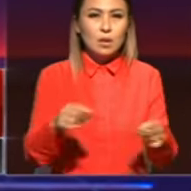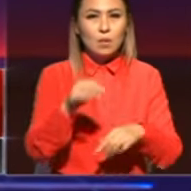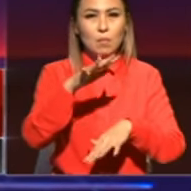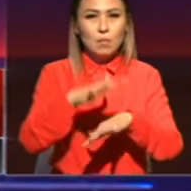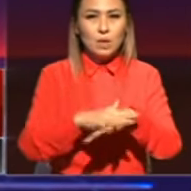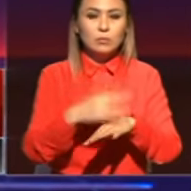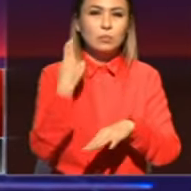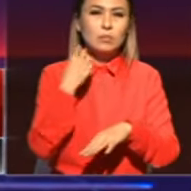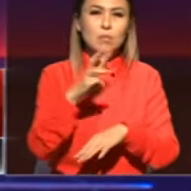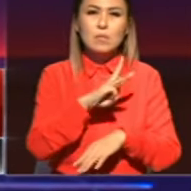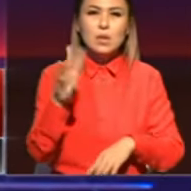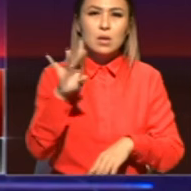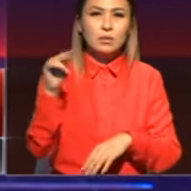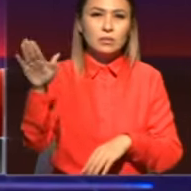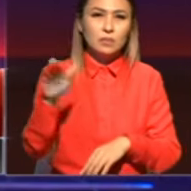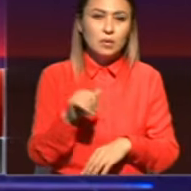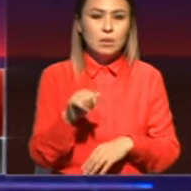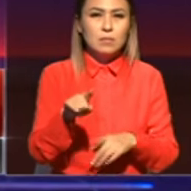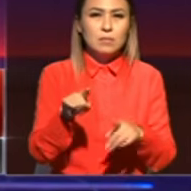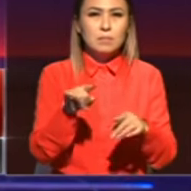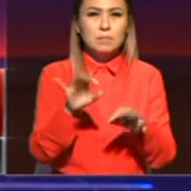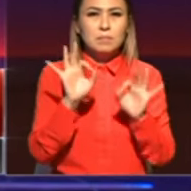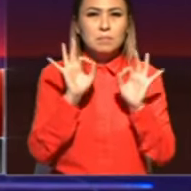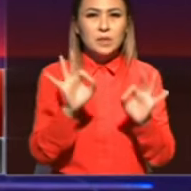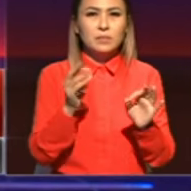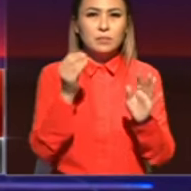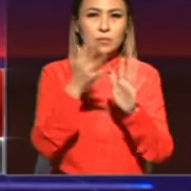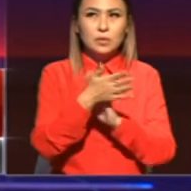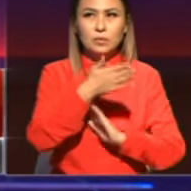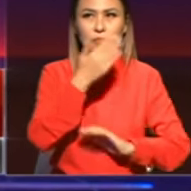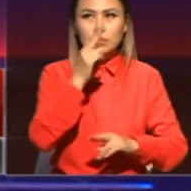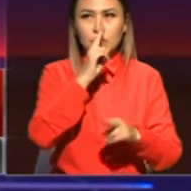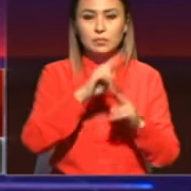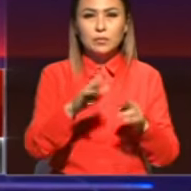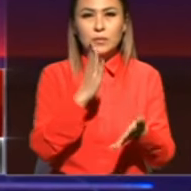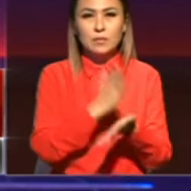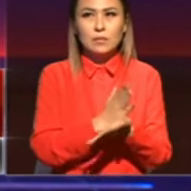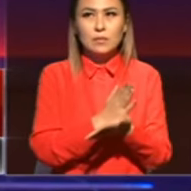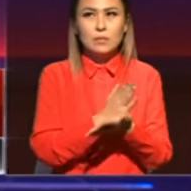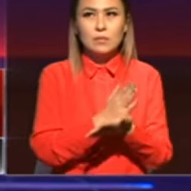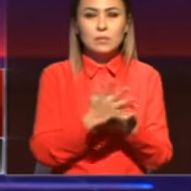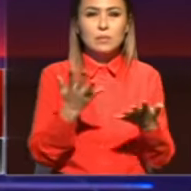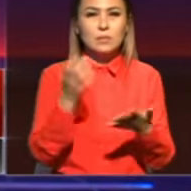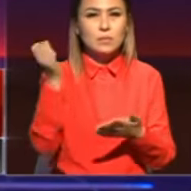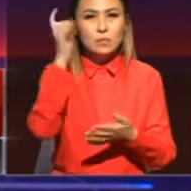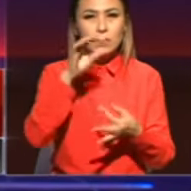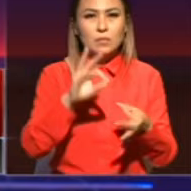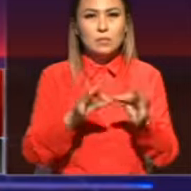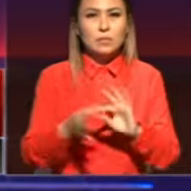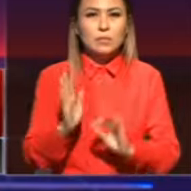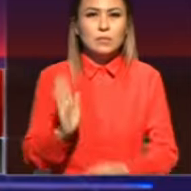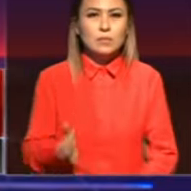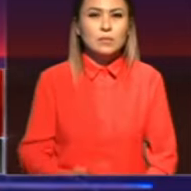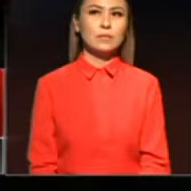миллиардтап қарыз алып, оны игермей атақ абыройымыздан айырған мекеме бар. Ол қай мекеме екен, 2 минуттан кейін